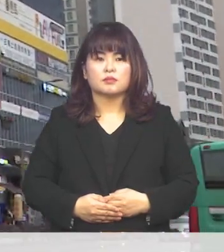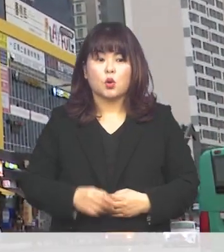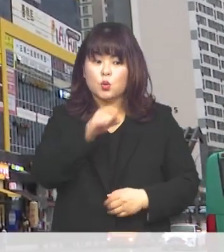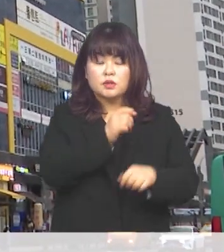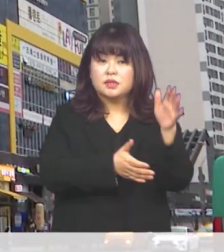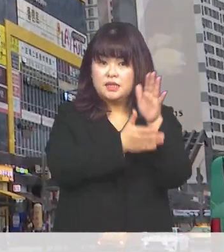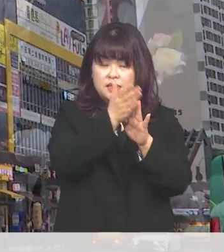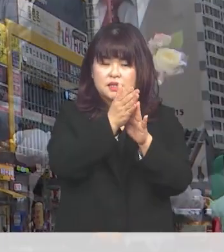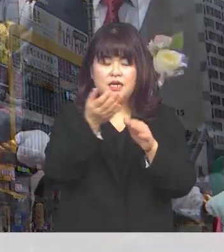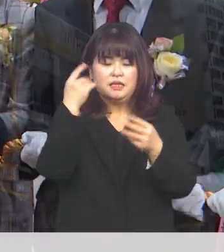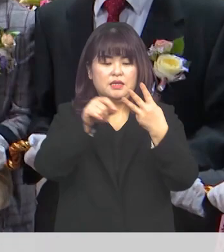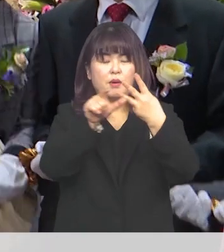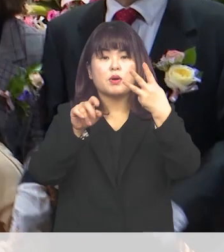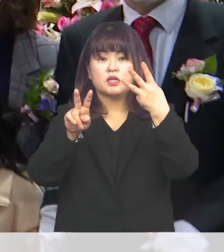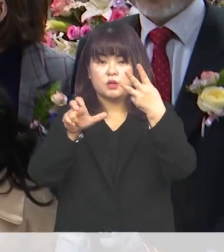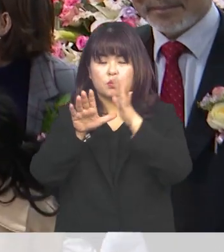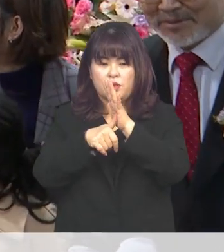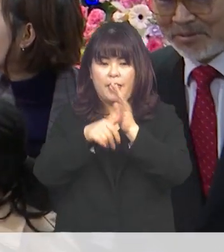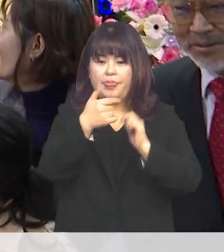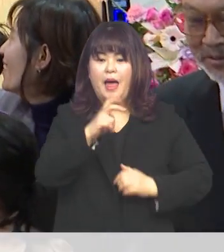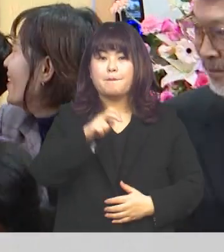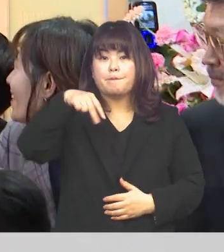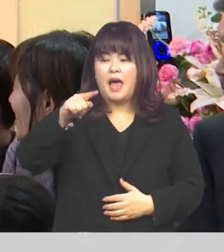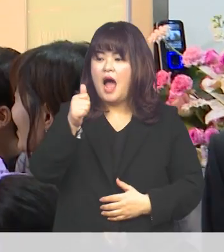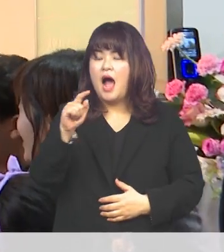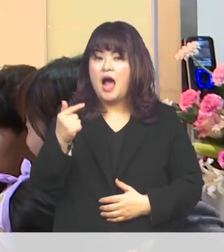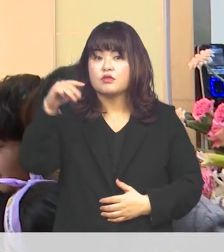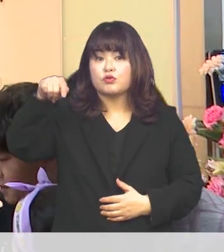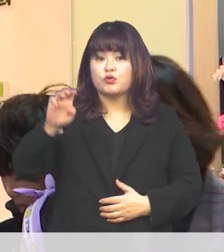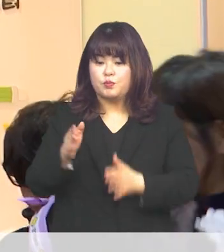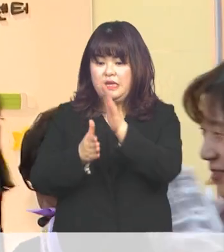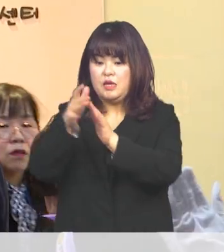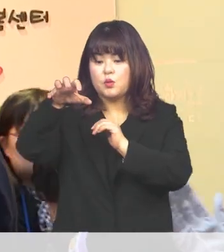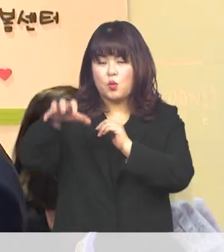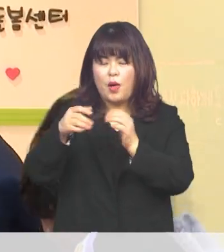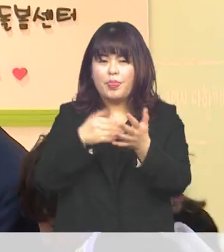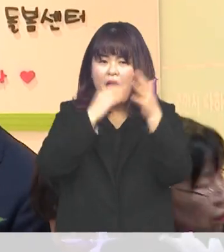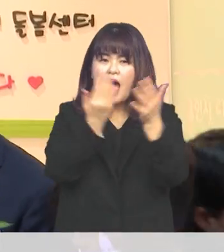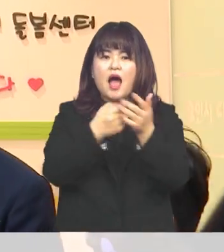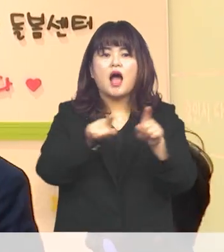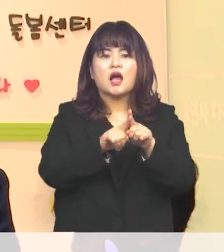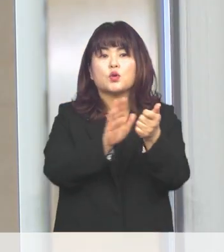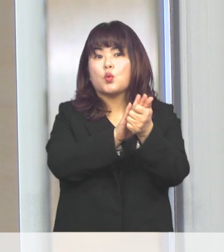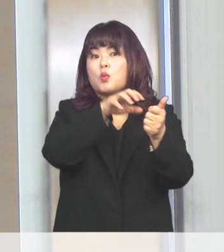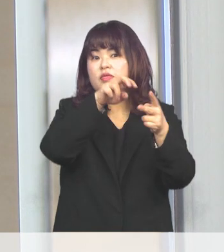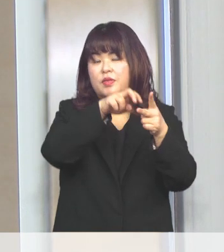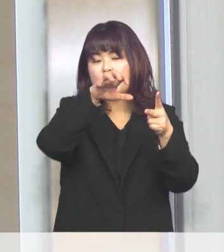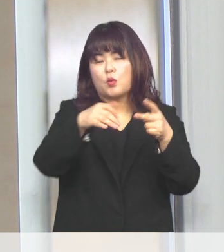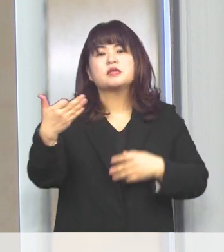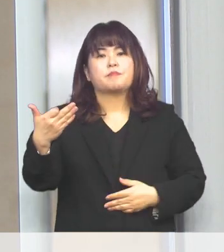용인특예시는 지난 25일 처인구 남사읍 한숙시티의 다함께 돌봄센터 18옥점과 돌봄어린이를 위한